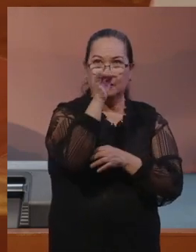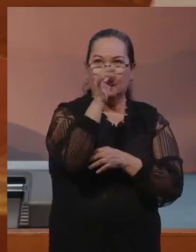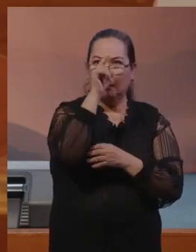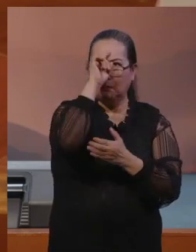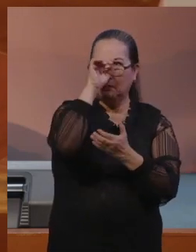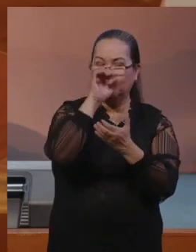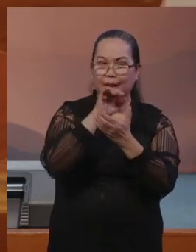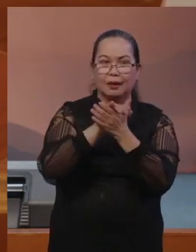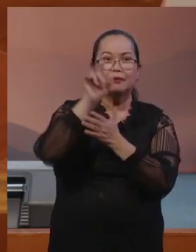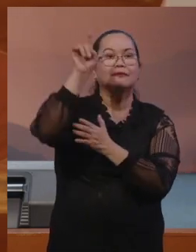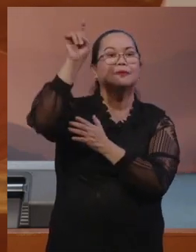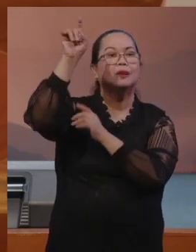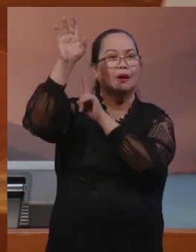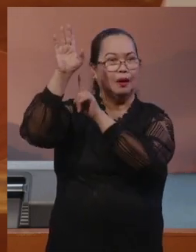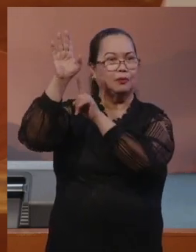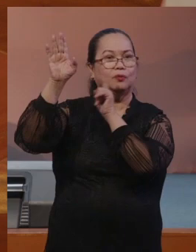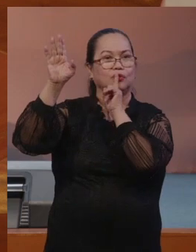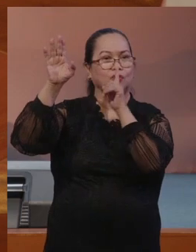ng Israel.